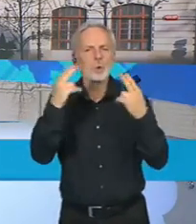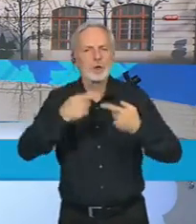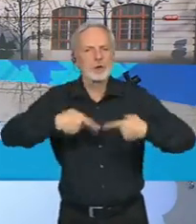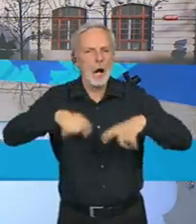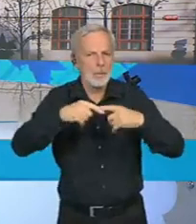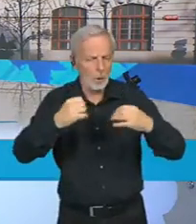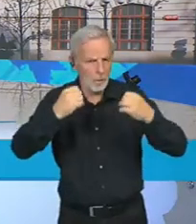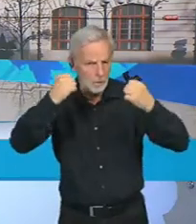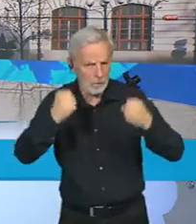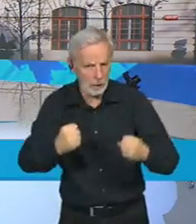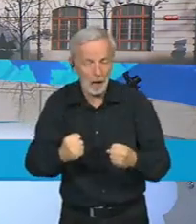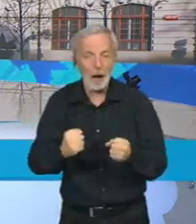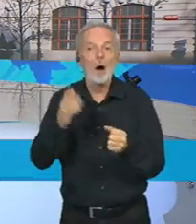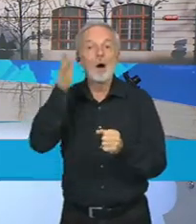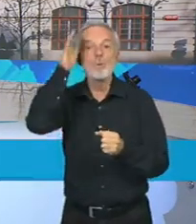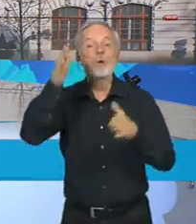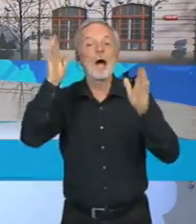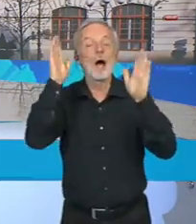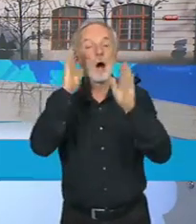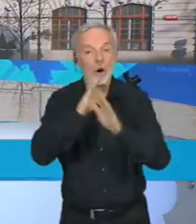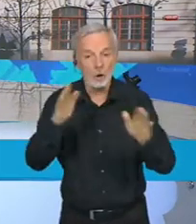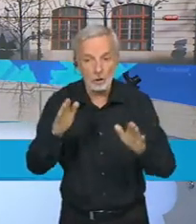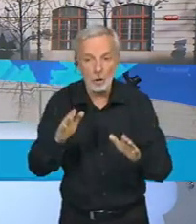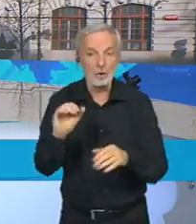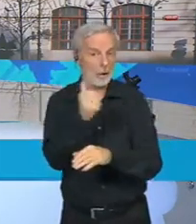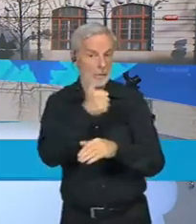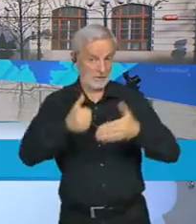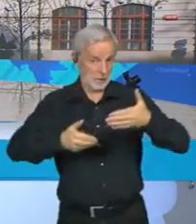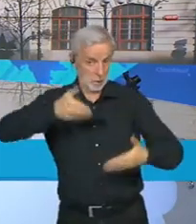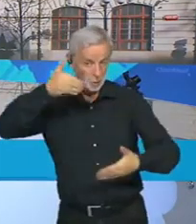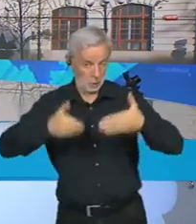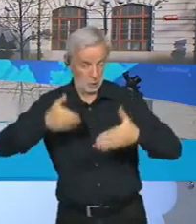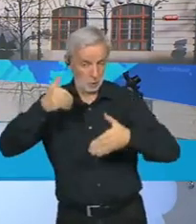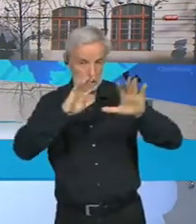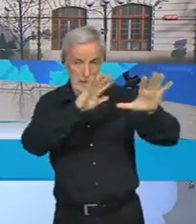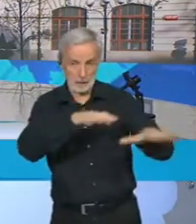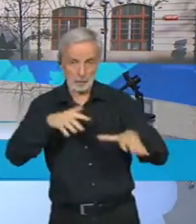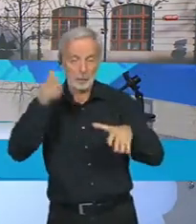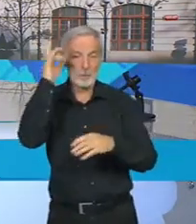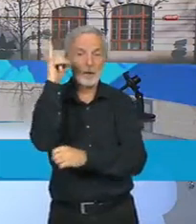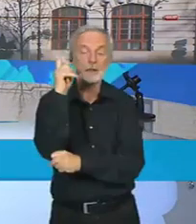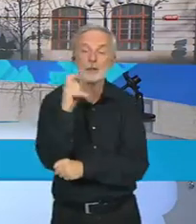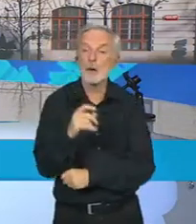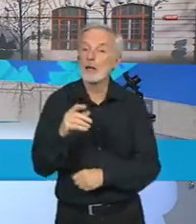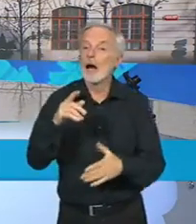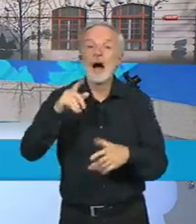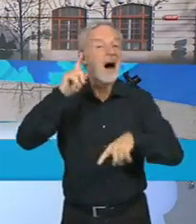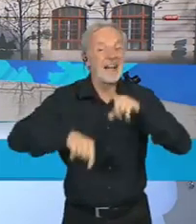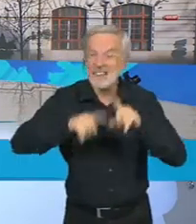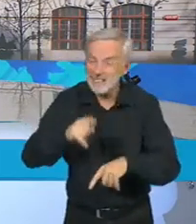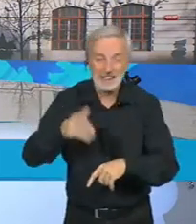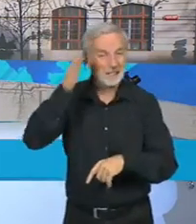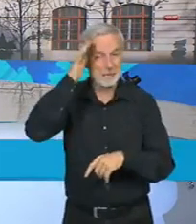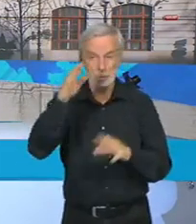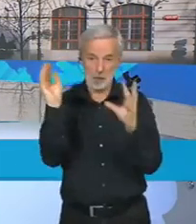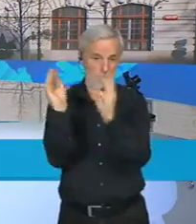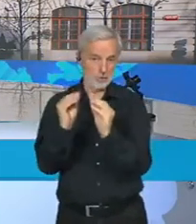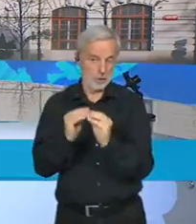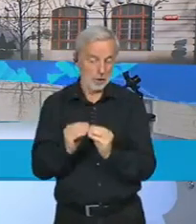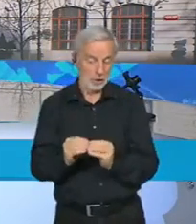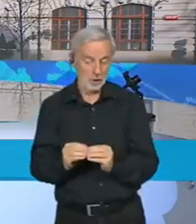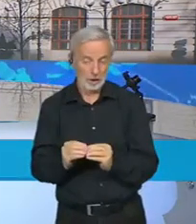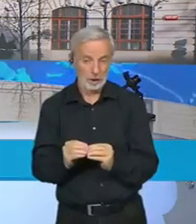a bude se o nich rozhodovat na ustavujícím zasedání zastupitelstva v listopadu. Bez ohledu na to, jestli do té doby už bude nová